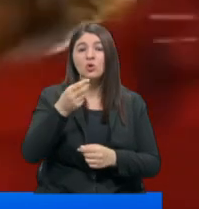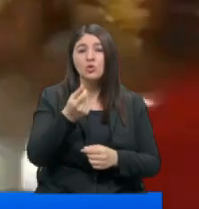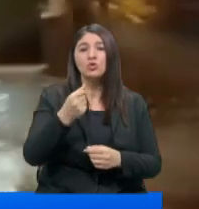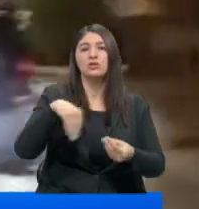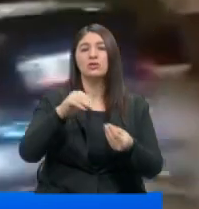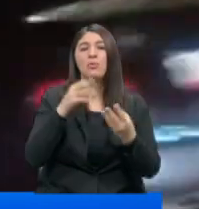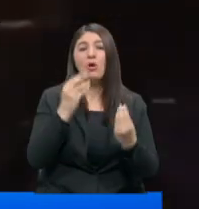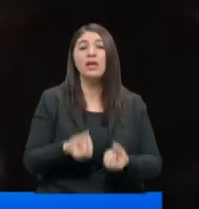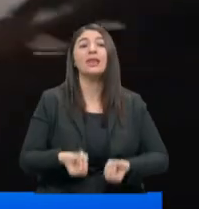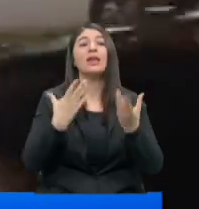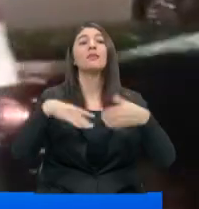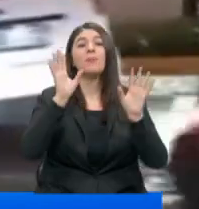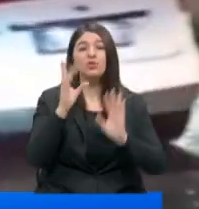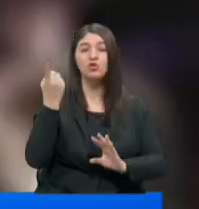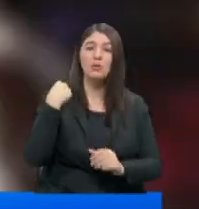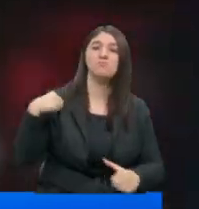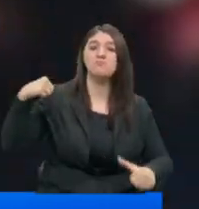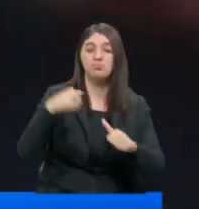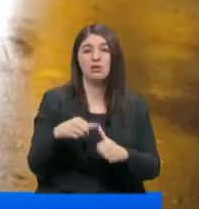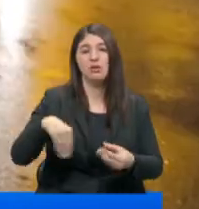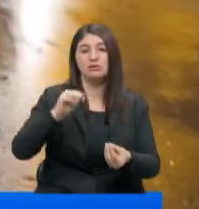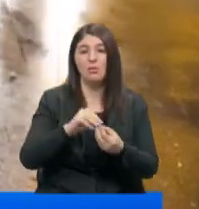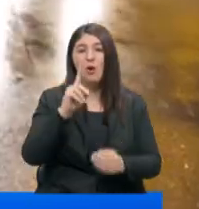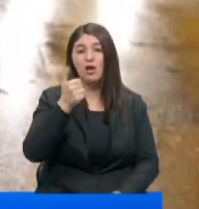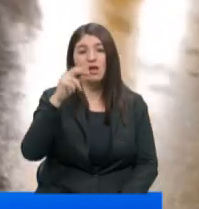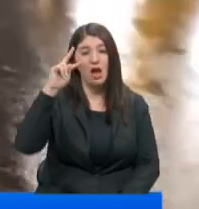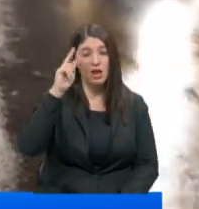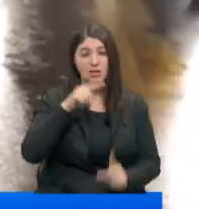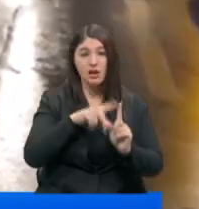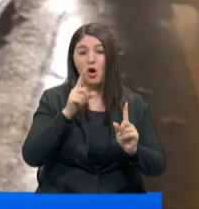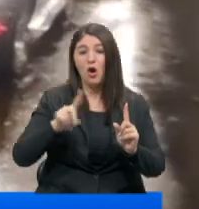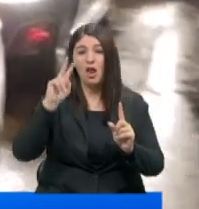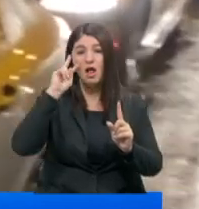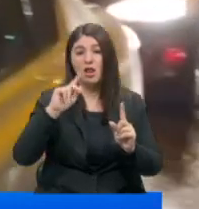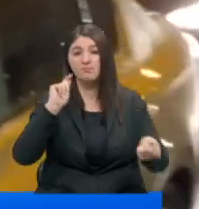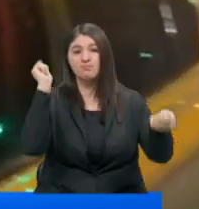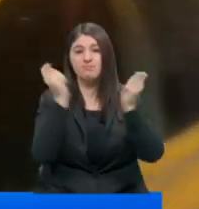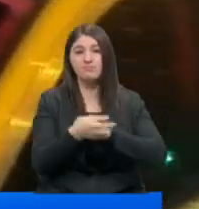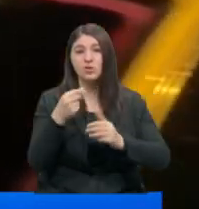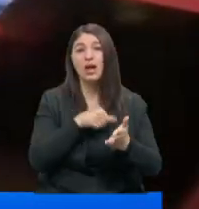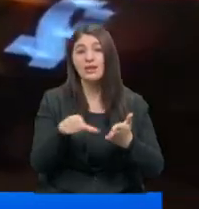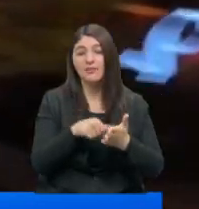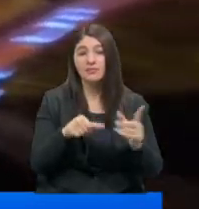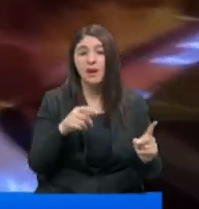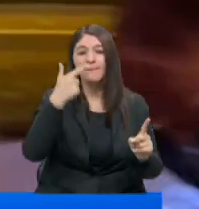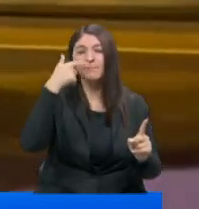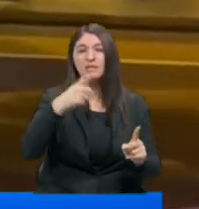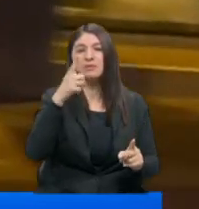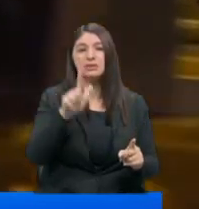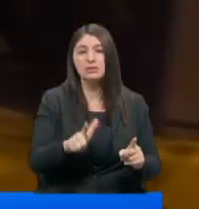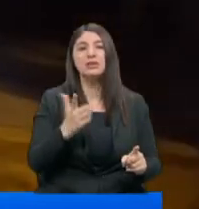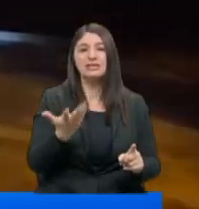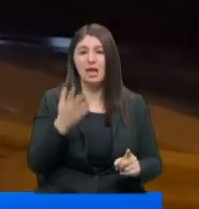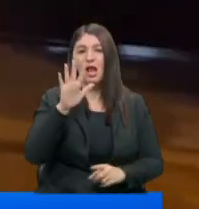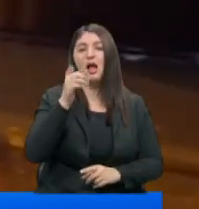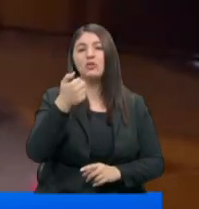sağlanmıştı benzin yetmedi Dün bir kez daha zamlandı 16 aralıktan 17 bu döndüğü anda takvimler benzinli